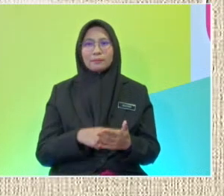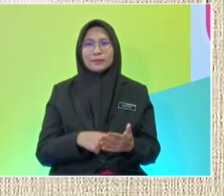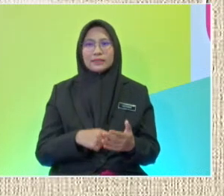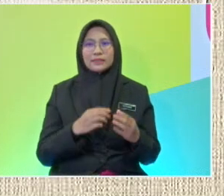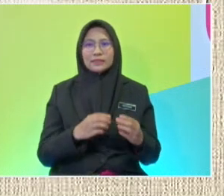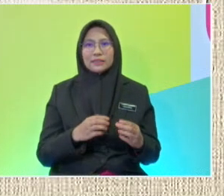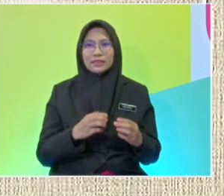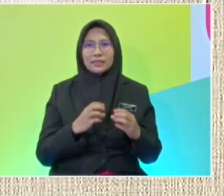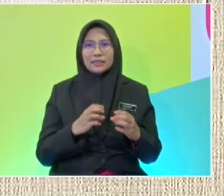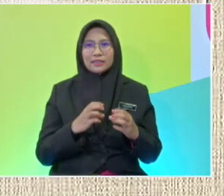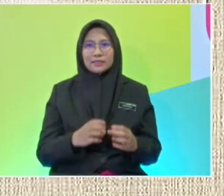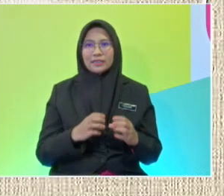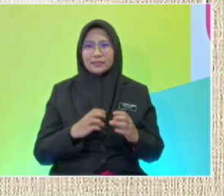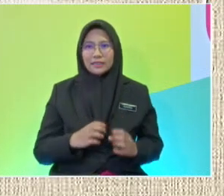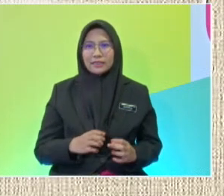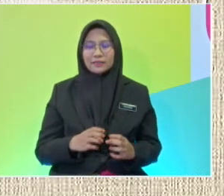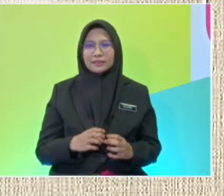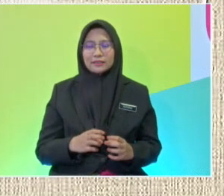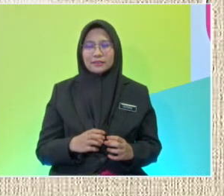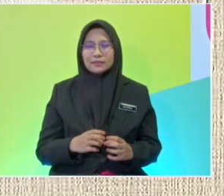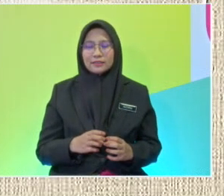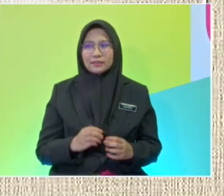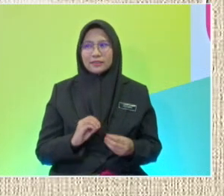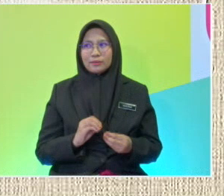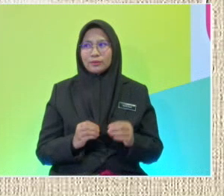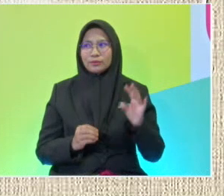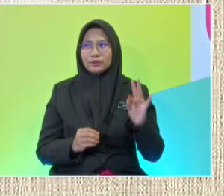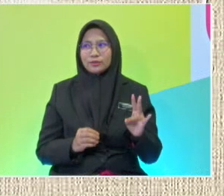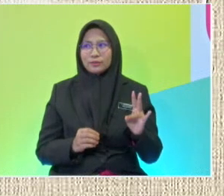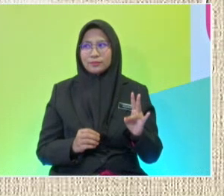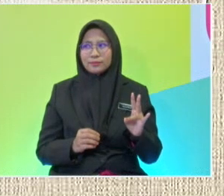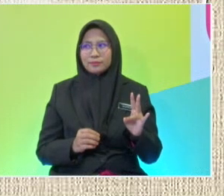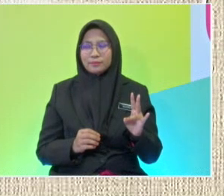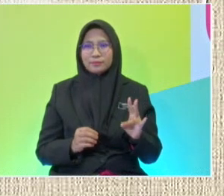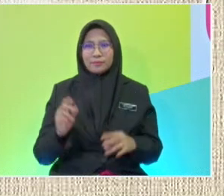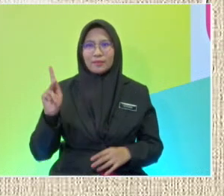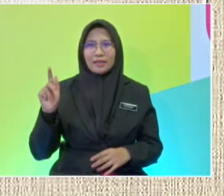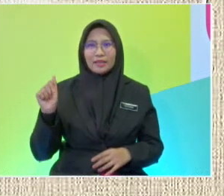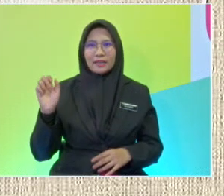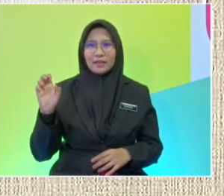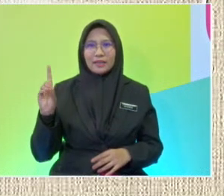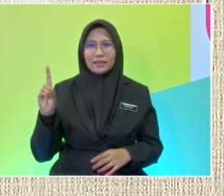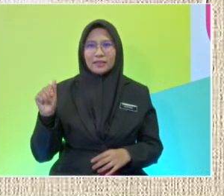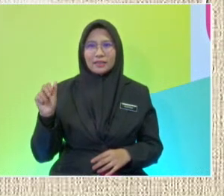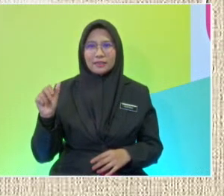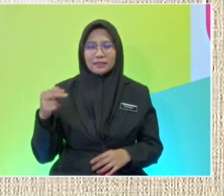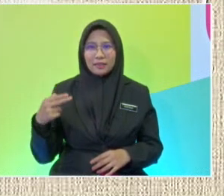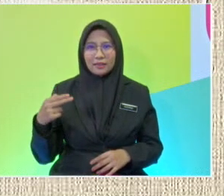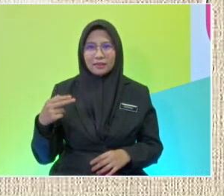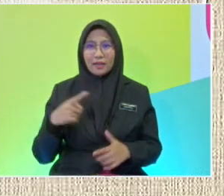audio video grafik yang ketujuh kaidah ataupun metodologi yang digunakan